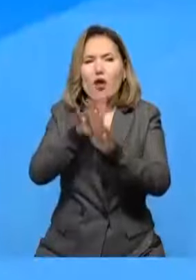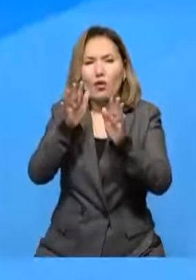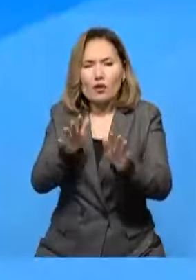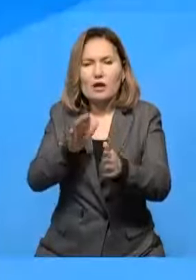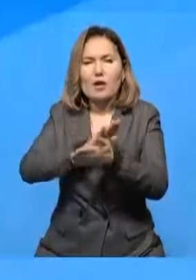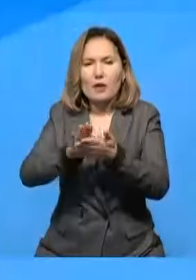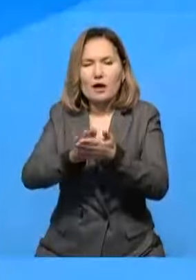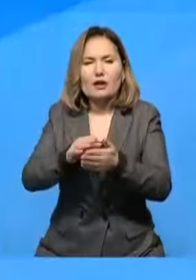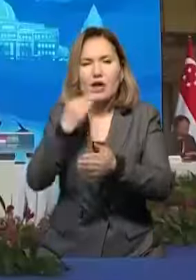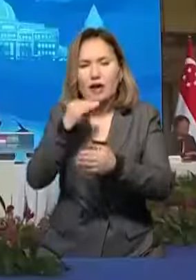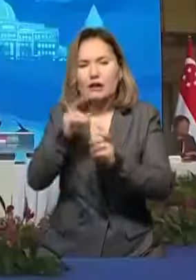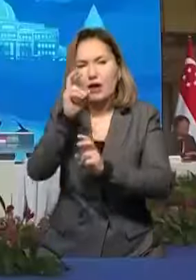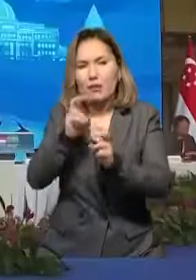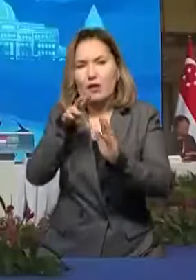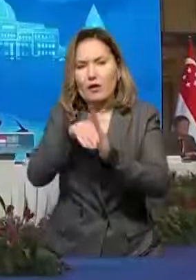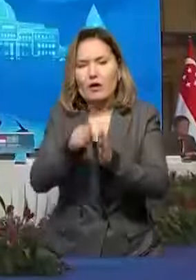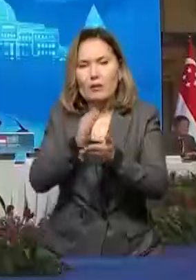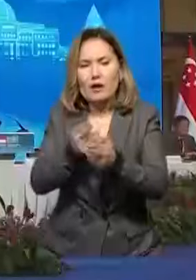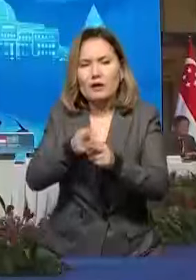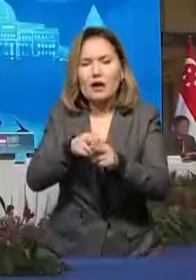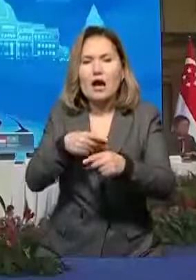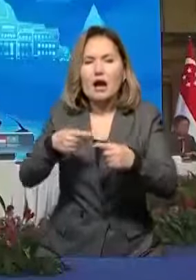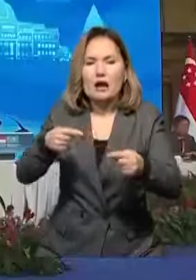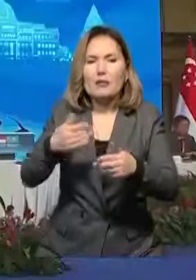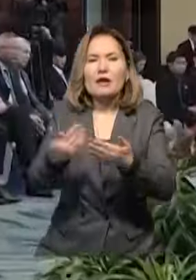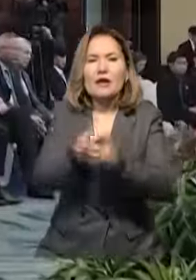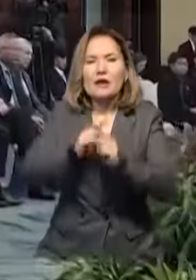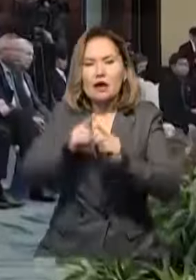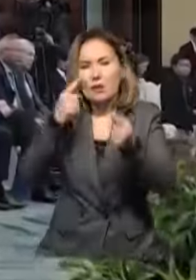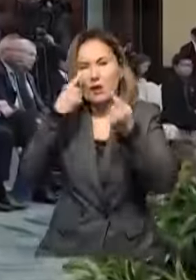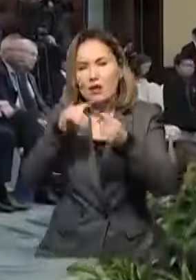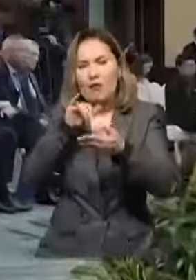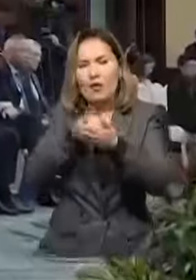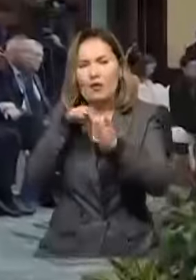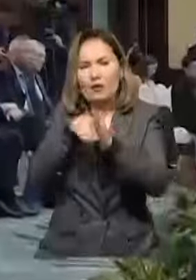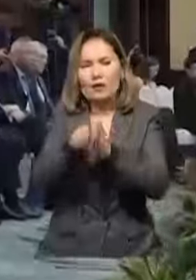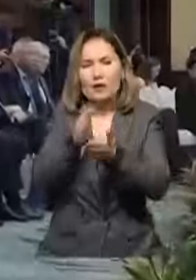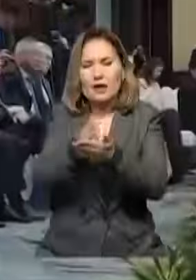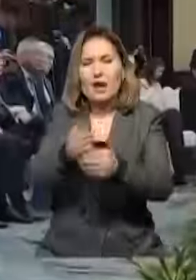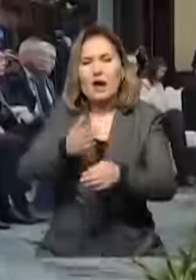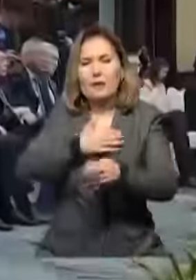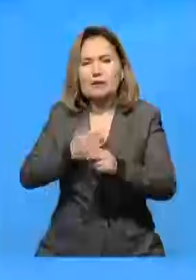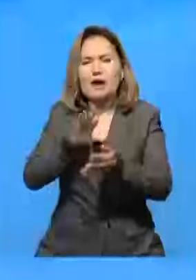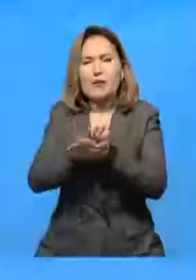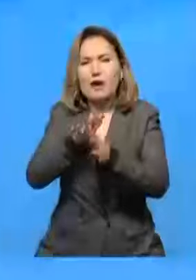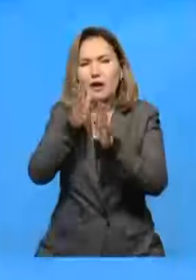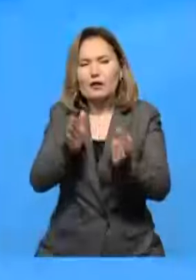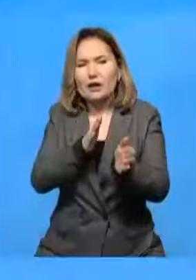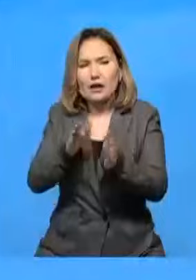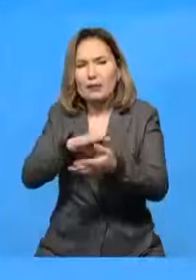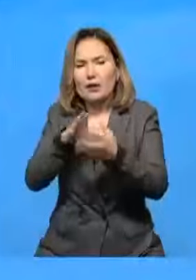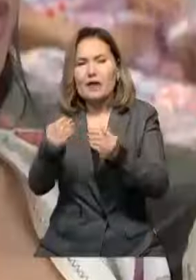өндіретін озық қондырғылармен және қалдықтарды басқару жөніндегі инновациялық технологиялармен танымал. Бізді қалдықтарды реттеудің